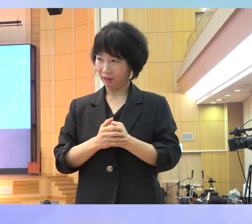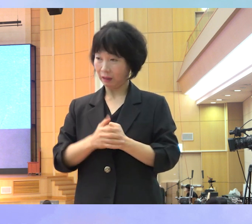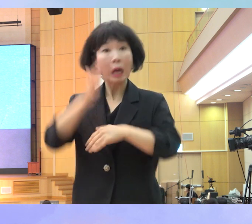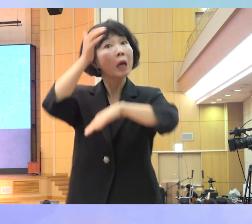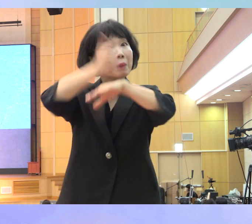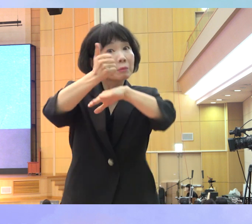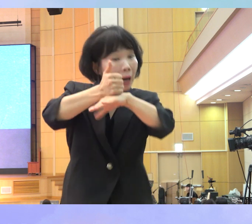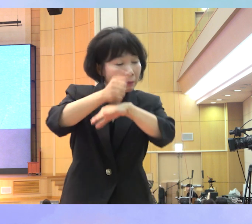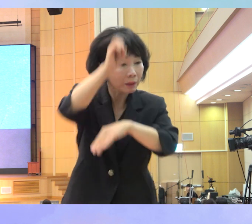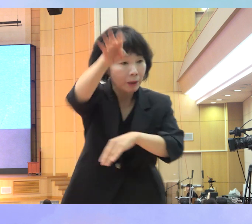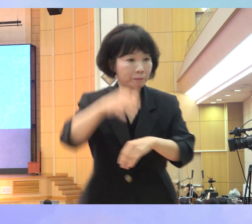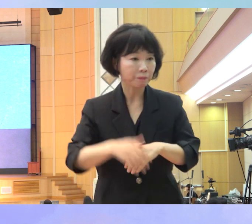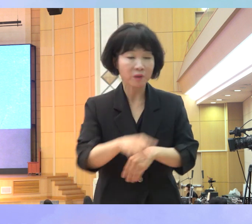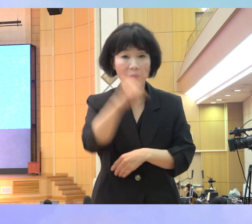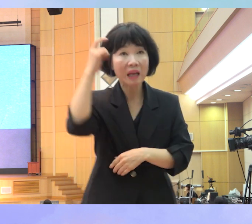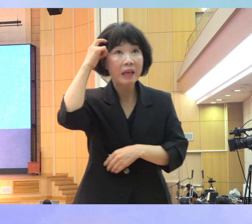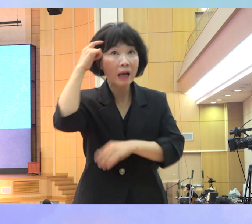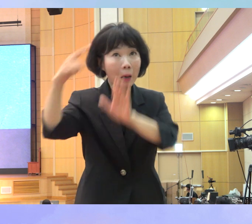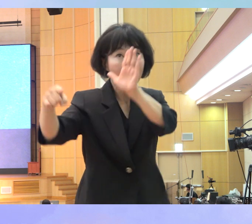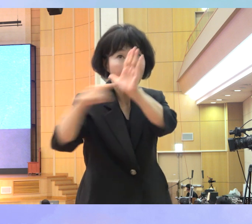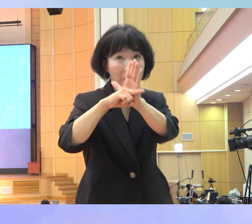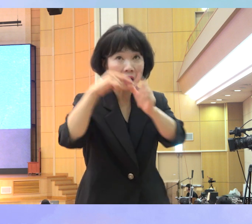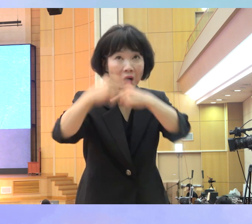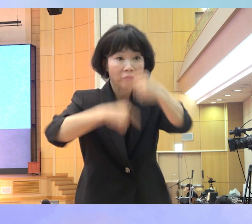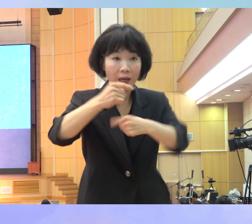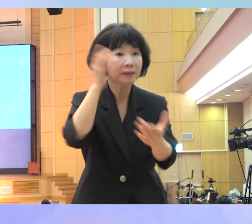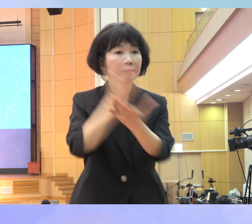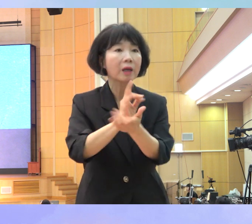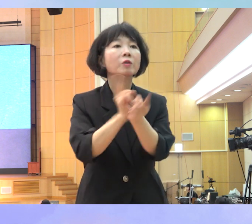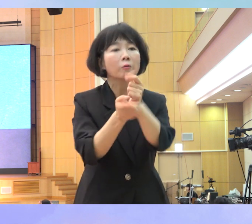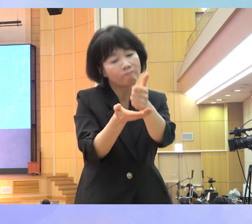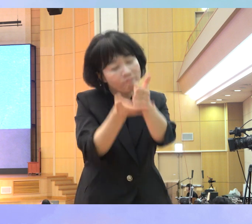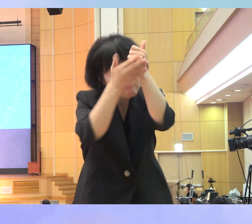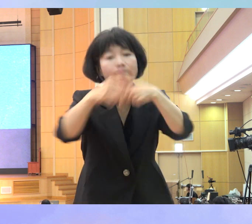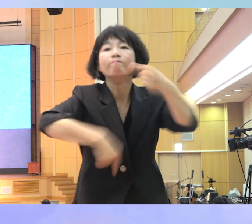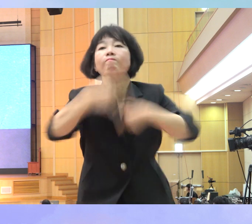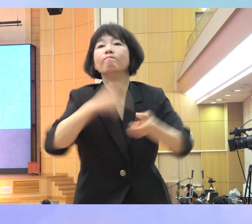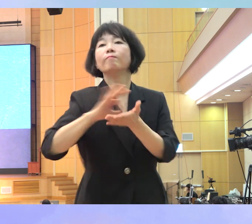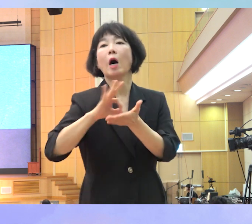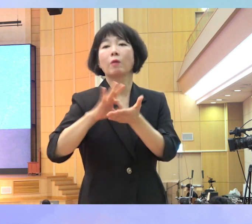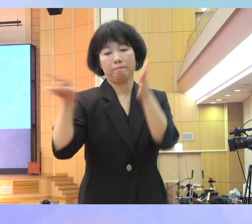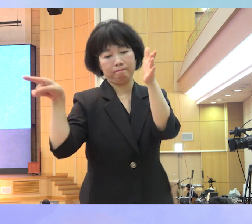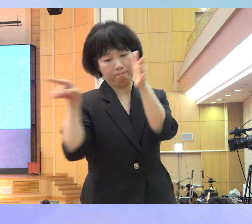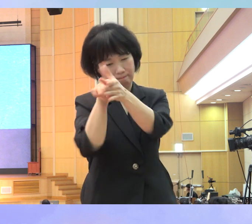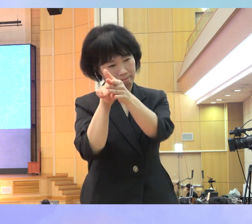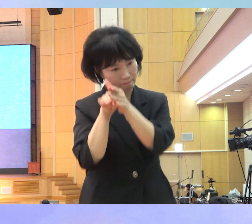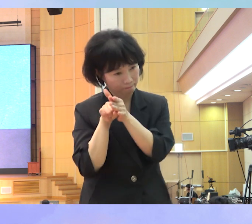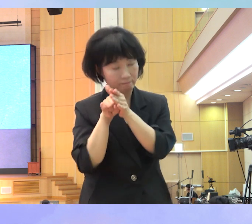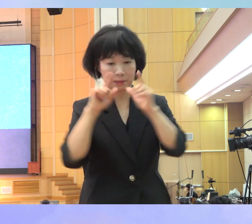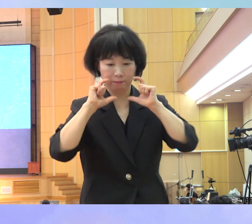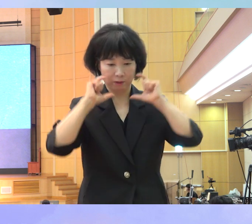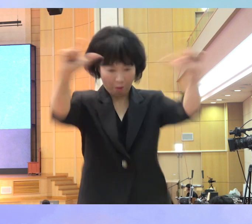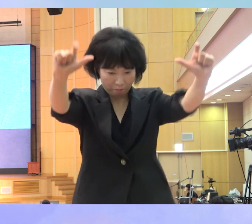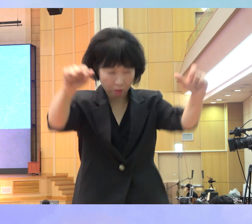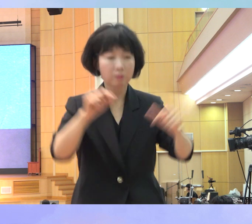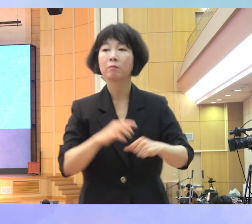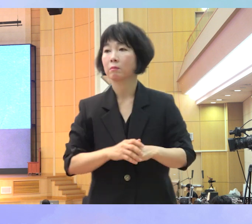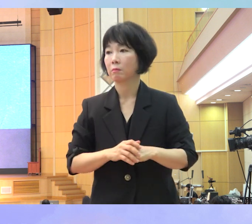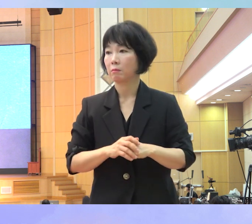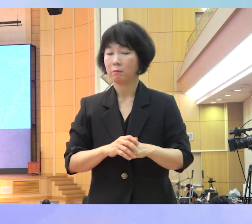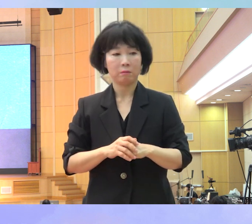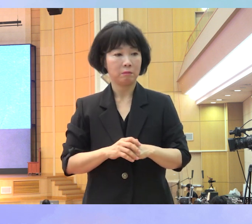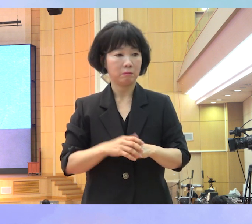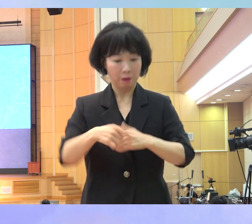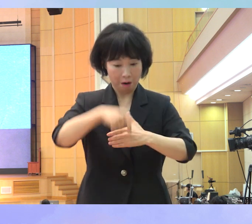마지막입니다. 그래서 부정적인 말 사용하지 말고 존중하는 말을 사용하면서 믿음에 뭘 해라? 선포를 해라. 이게 두 번째예요.